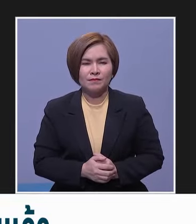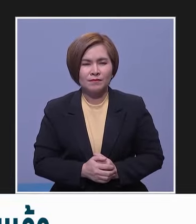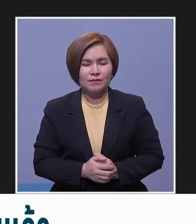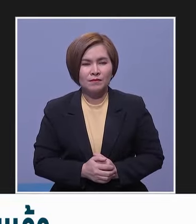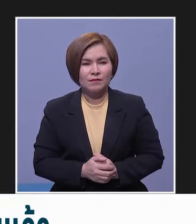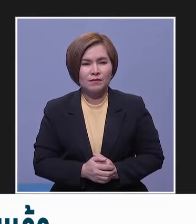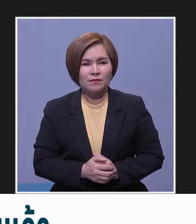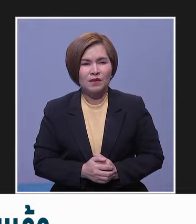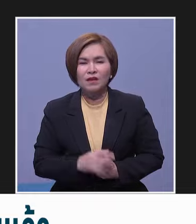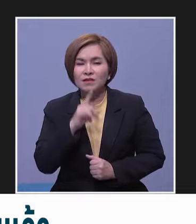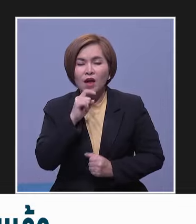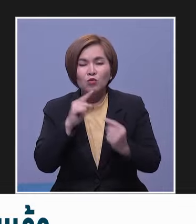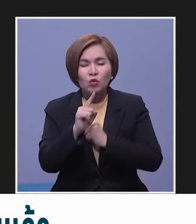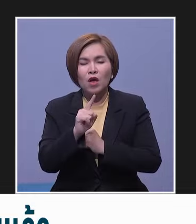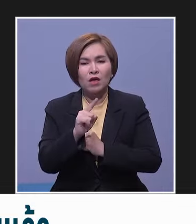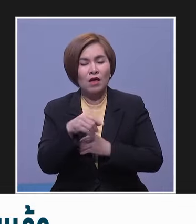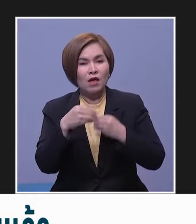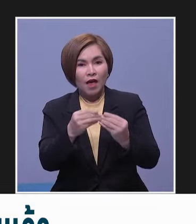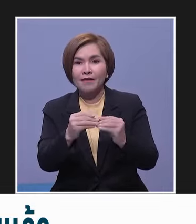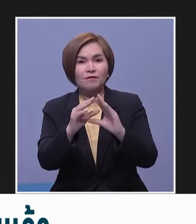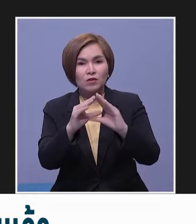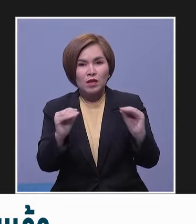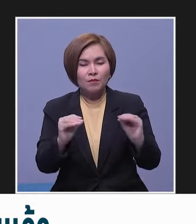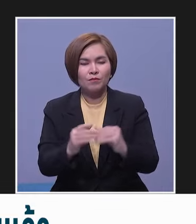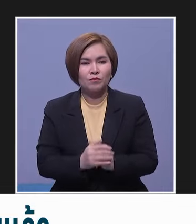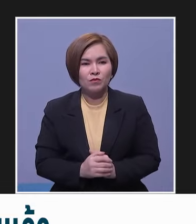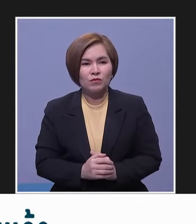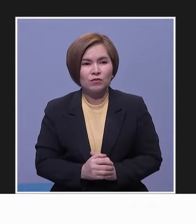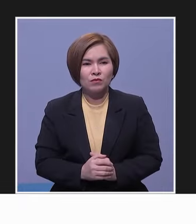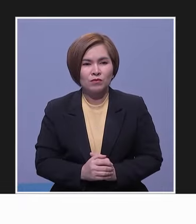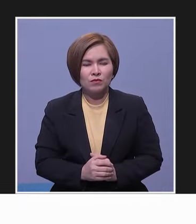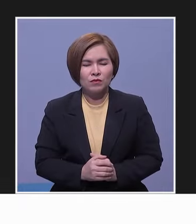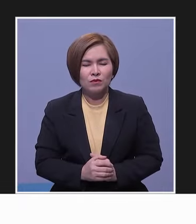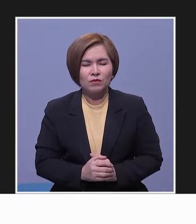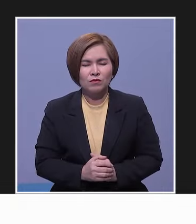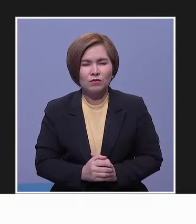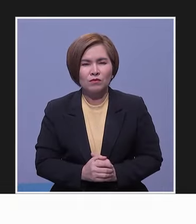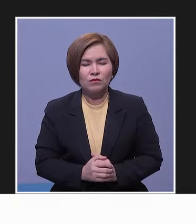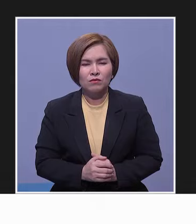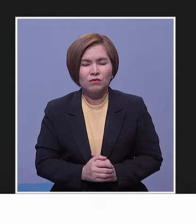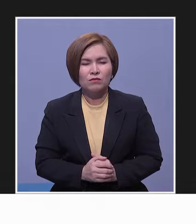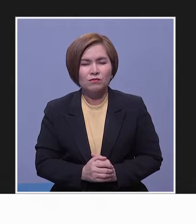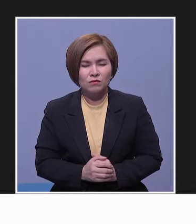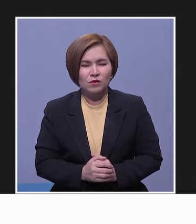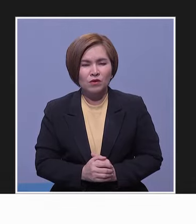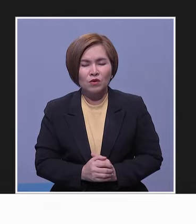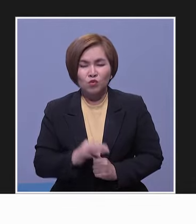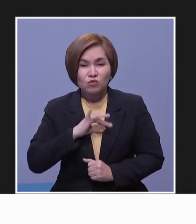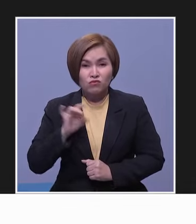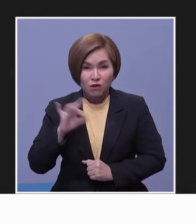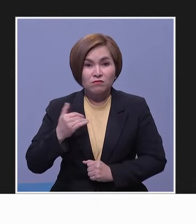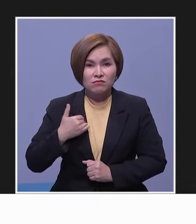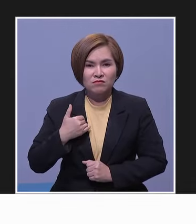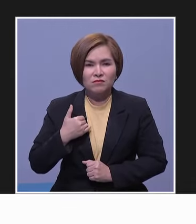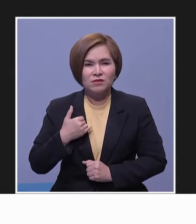ใช้คำว่าหุบปากหรือว่ากรุณาหุบปากอะค่ะมันแรงไปไหมคะ ผมว่าไม่แรงสำหรับคนที่